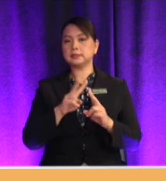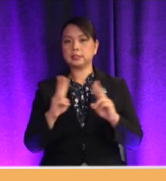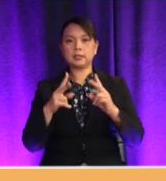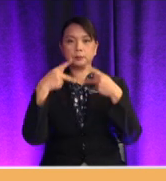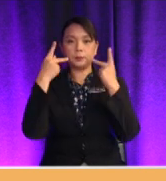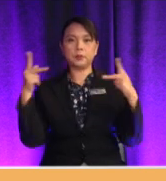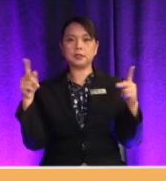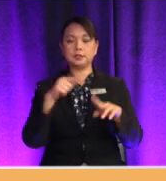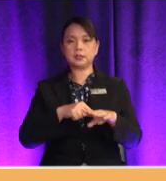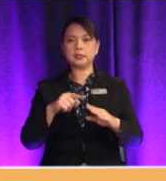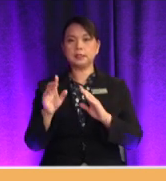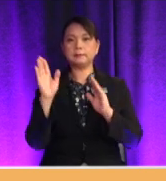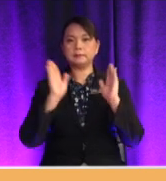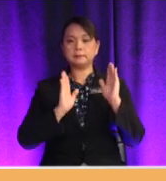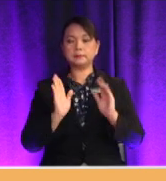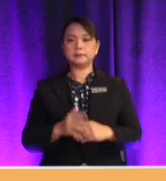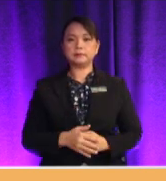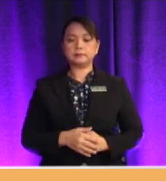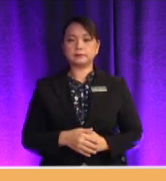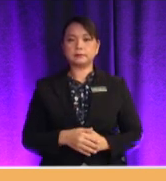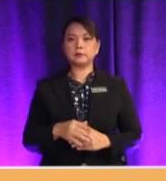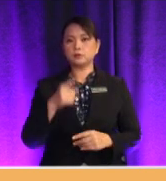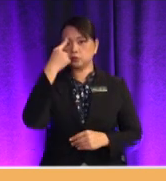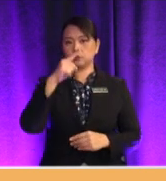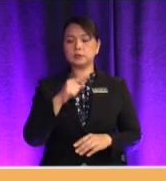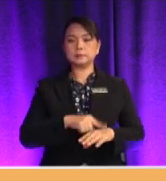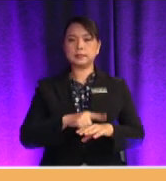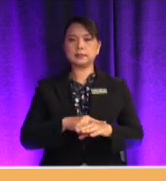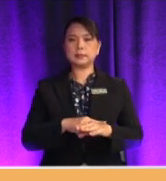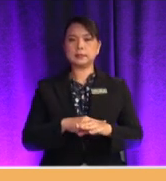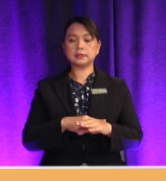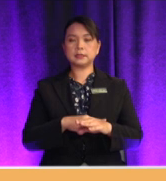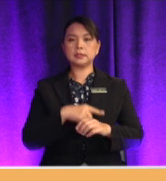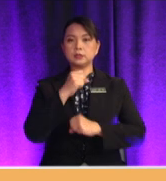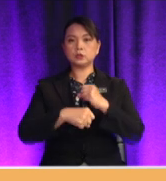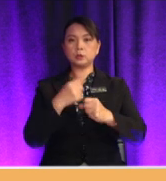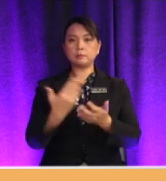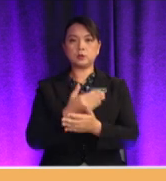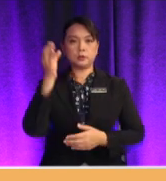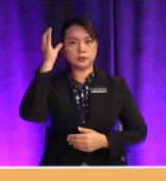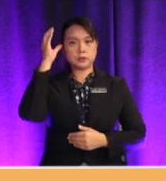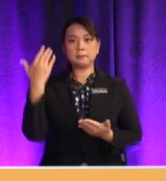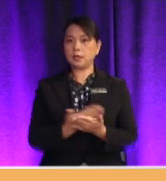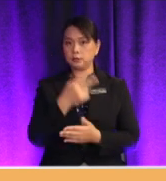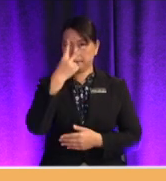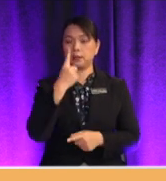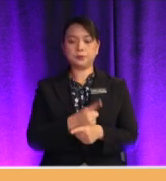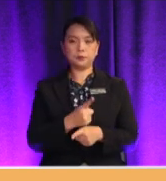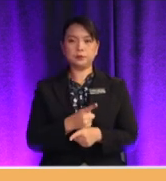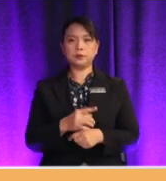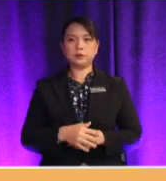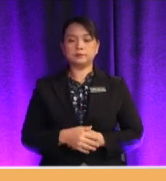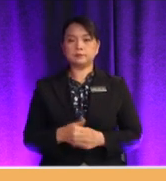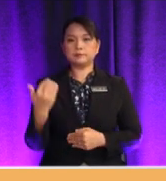kita yang kerap dipertontonkan semasa sambutan Tahun Baru Cina. Betul. Apabila sambutan Tahun Baru Cina, barulah kita nampak di tarian singa, betul? Betul.